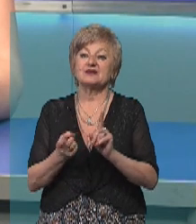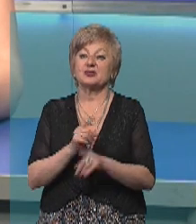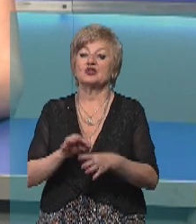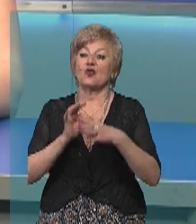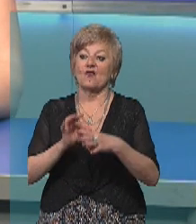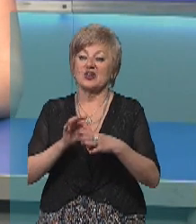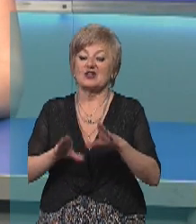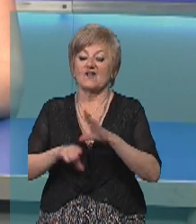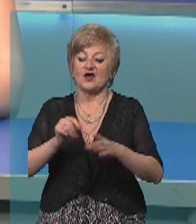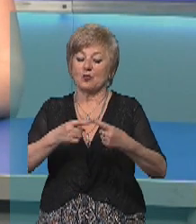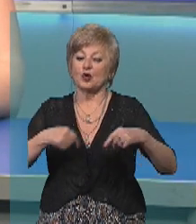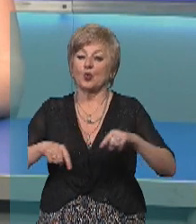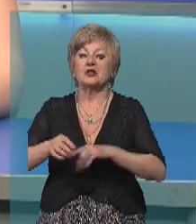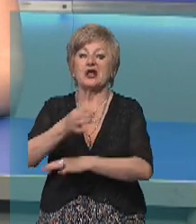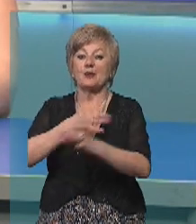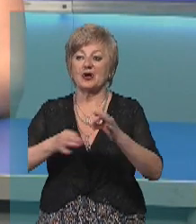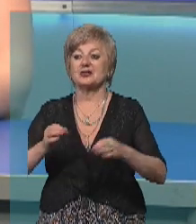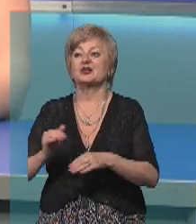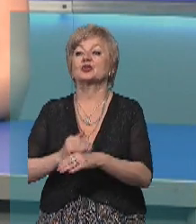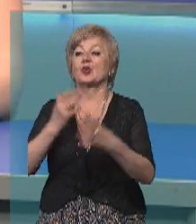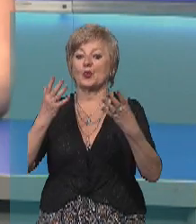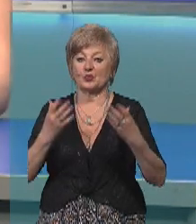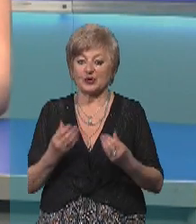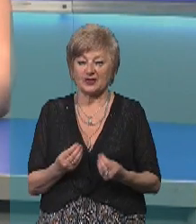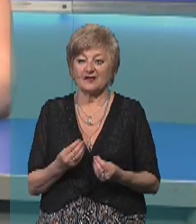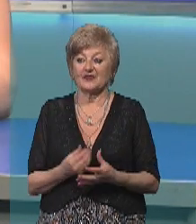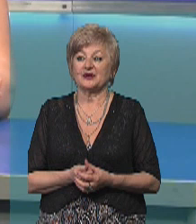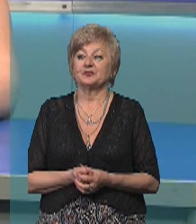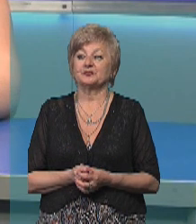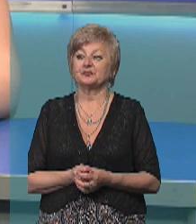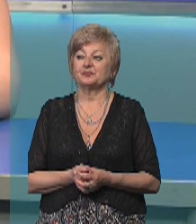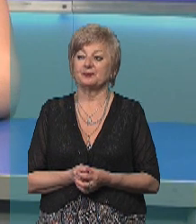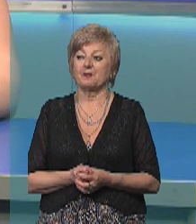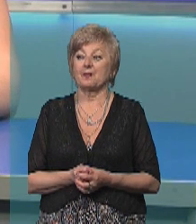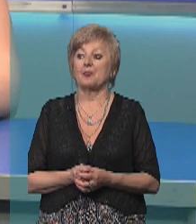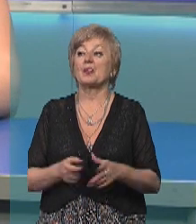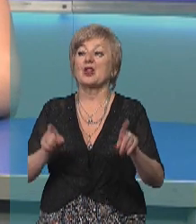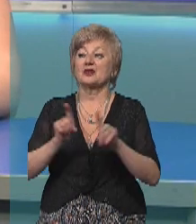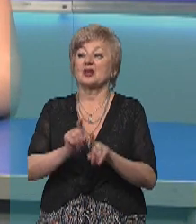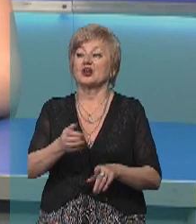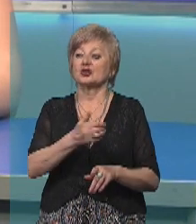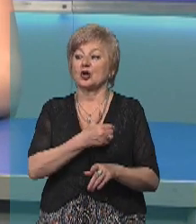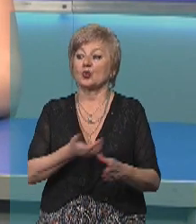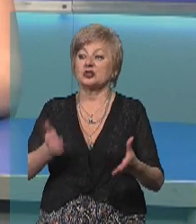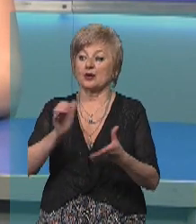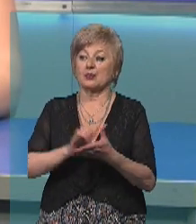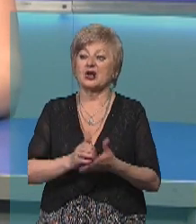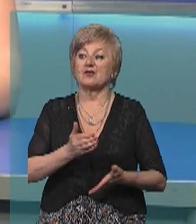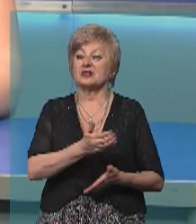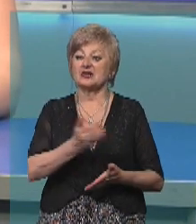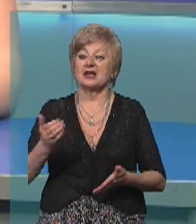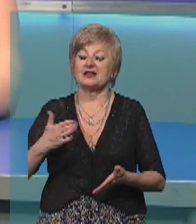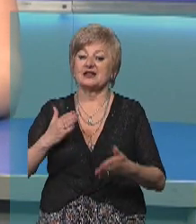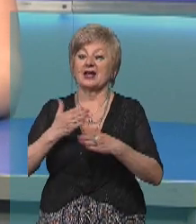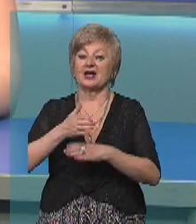програми «Виборчий округ. Співбесіда». Добрий день, пані Наталю. Доброго вечора. Дякую за запрошення. Також я хочу представити вам